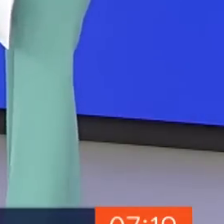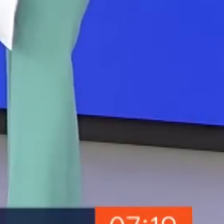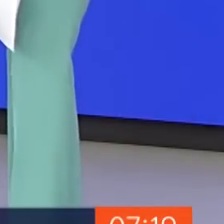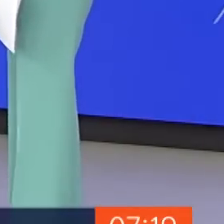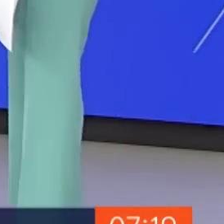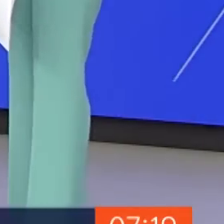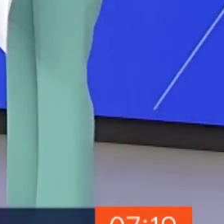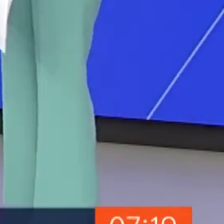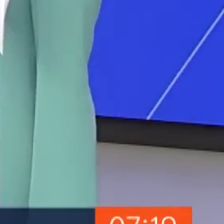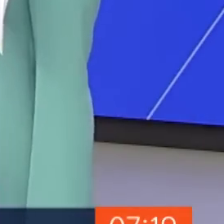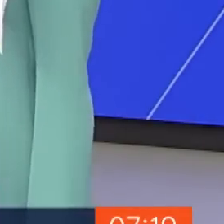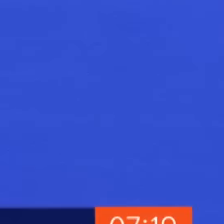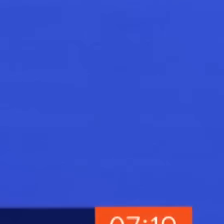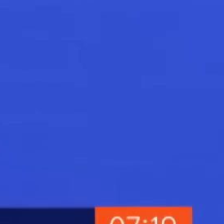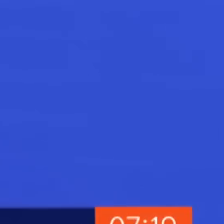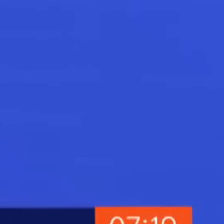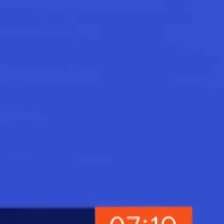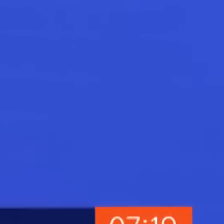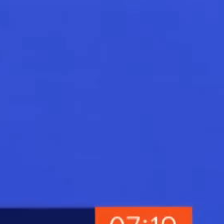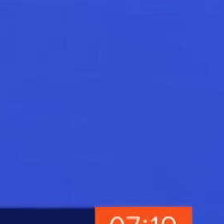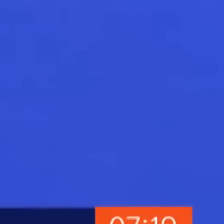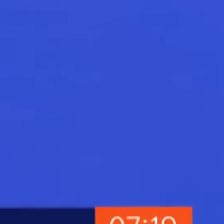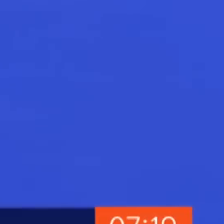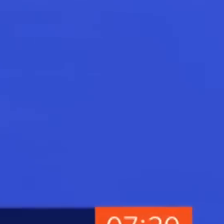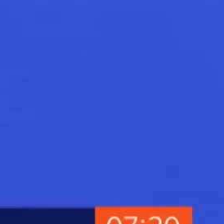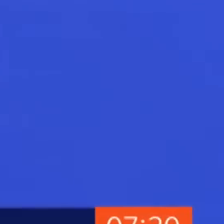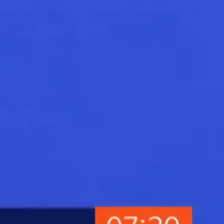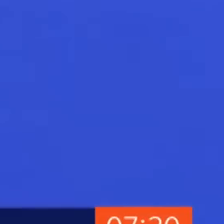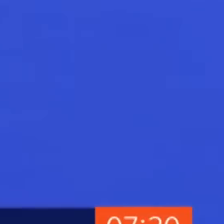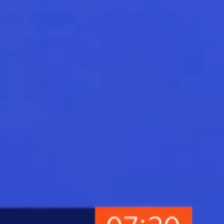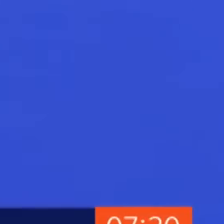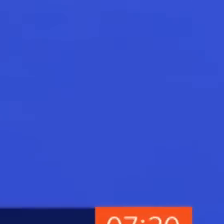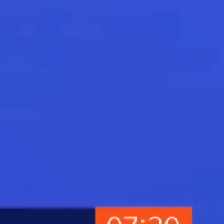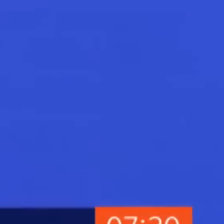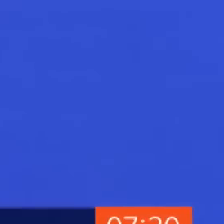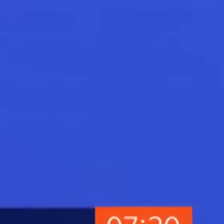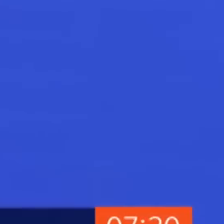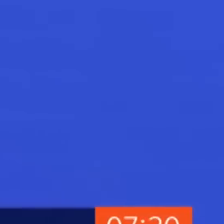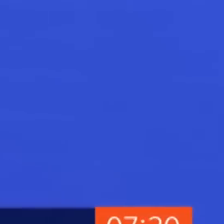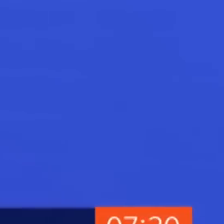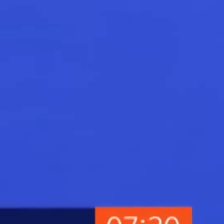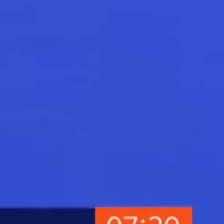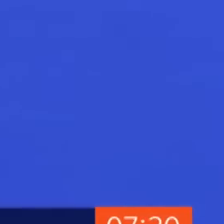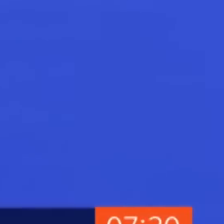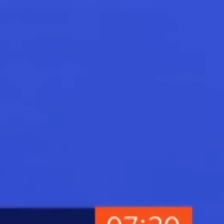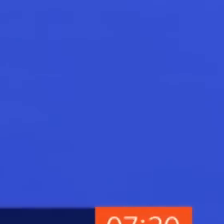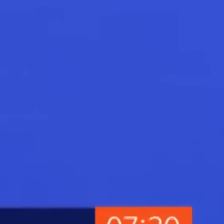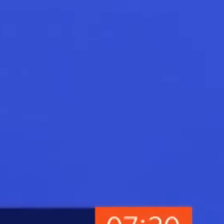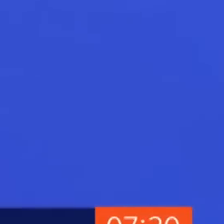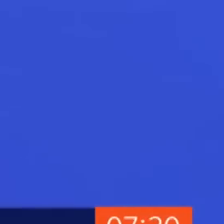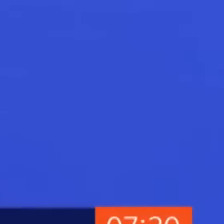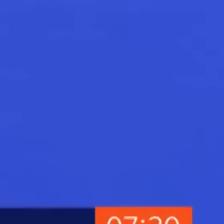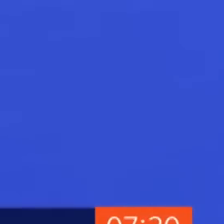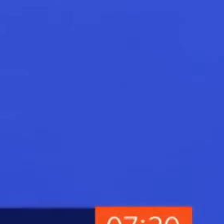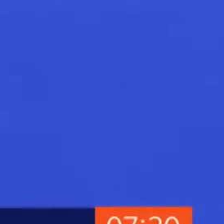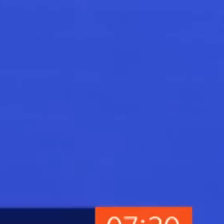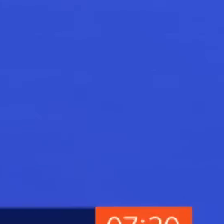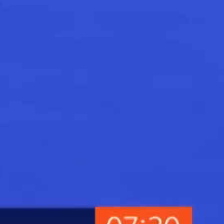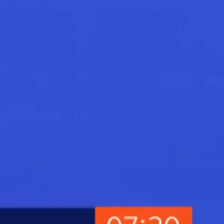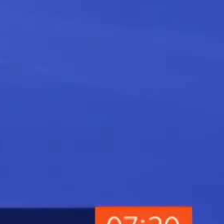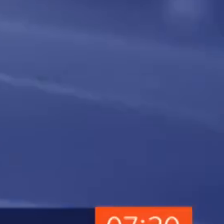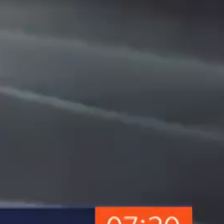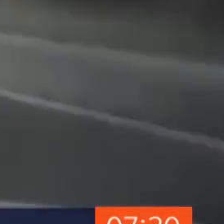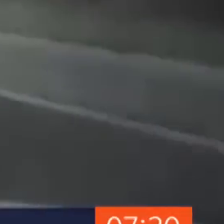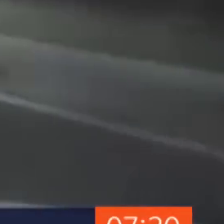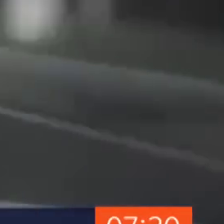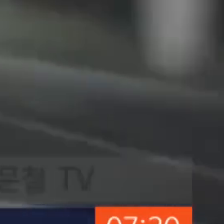차도를 달리던 자전거가 승용차 앞으로 넘어져 차량에 보험 접수를 요구했다는 내용인데요. 의견이 다양했습니다.